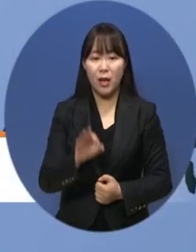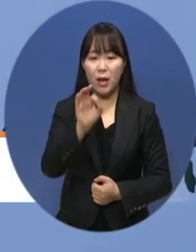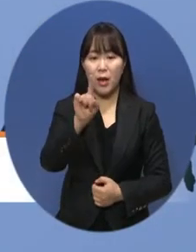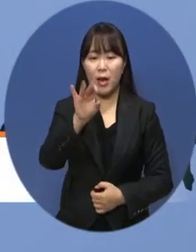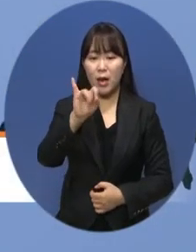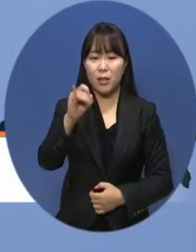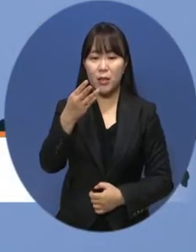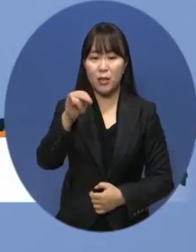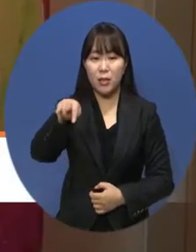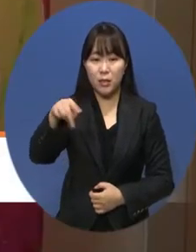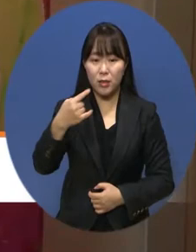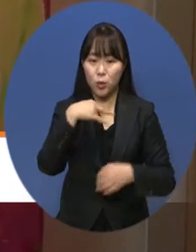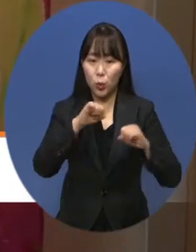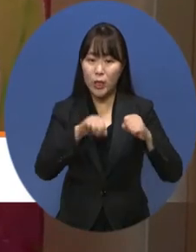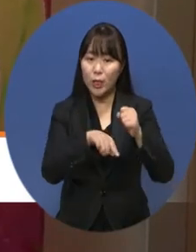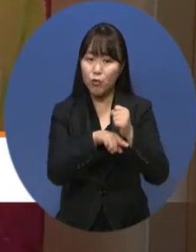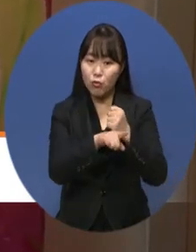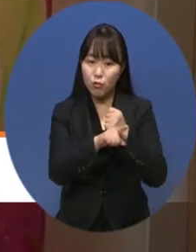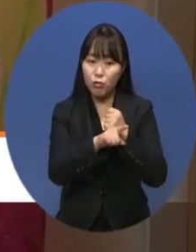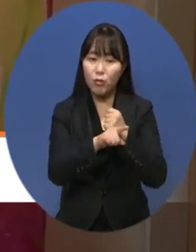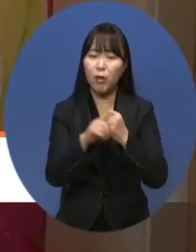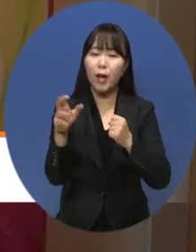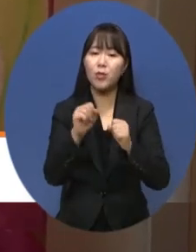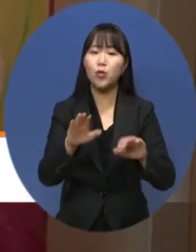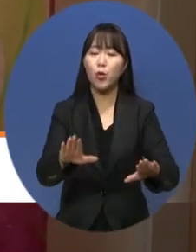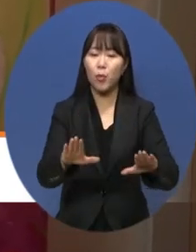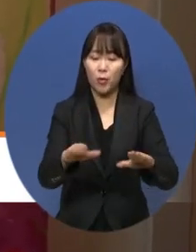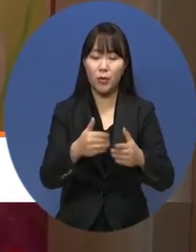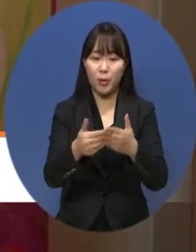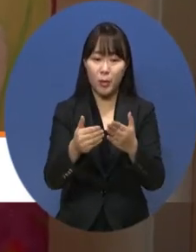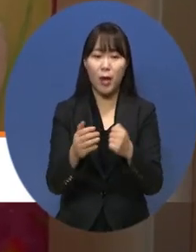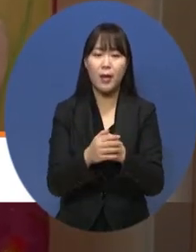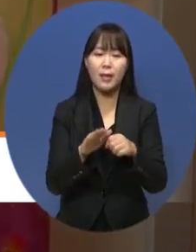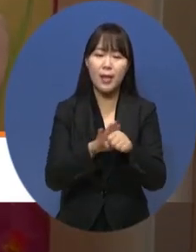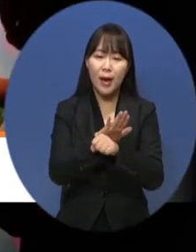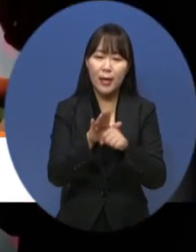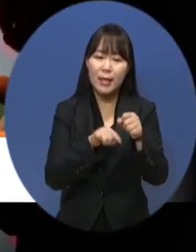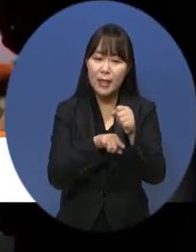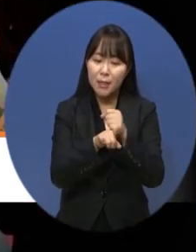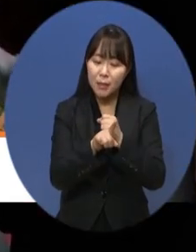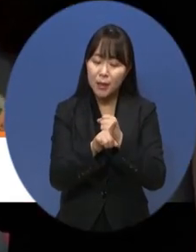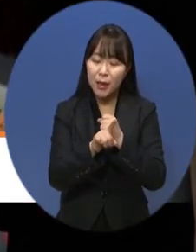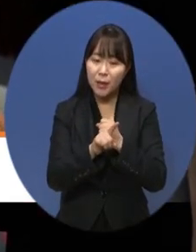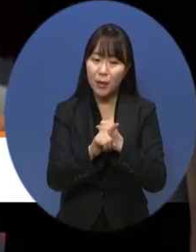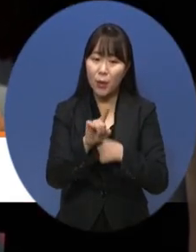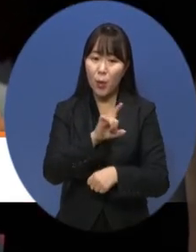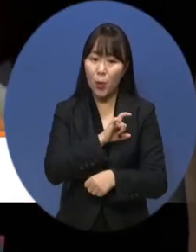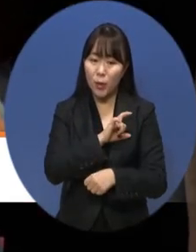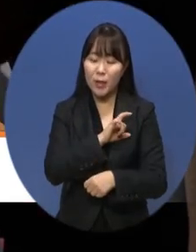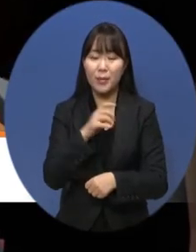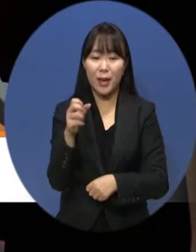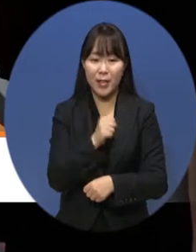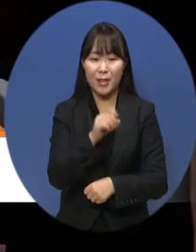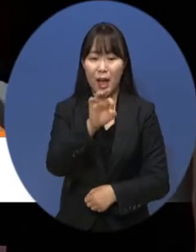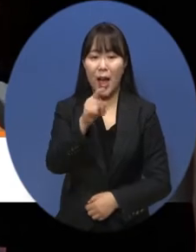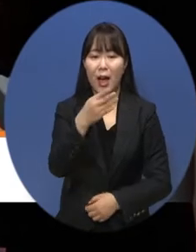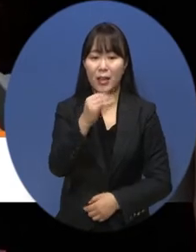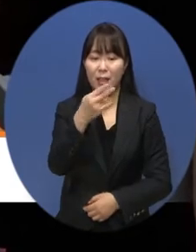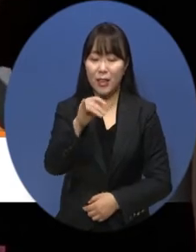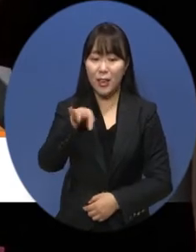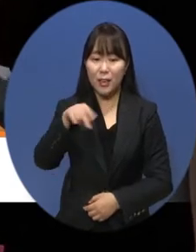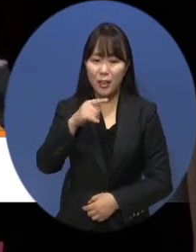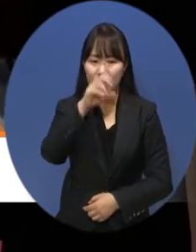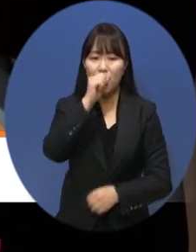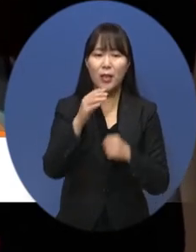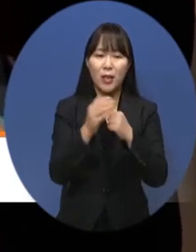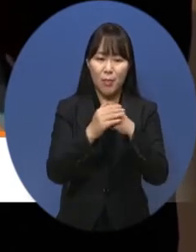아이리스 존재의 이유를 주제로 열린 이번 전시회는 사랑의 메시지라는 꽃말인 아이리스가 좋아 꽃의